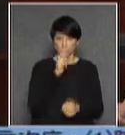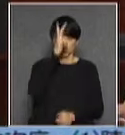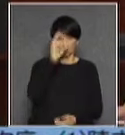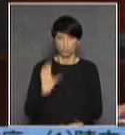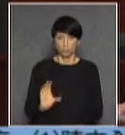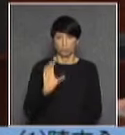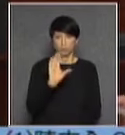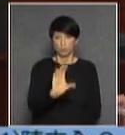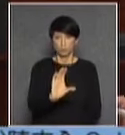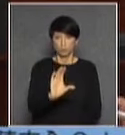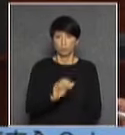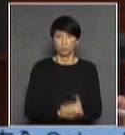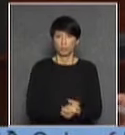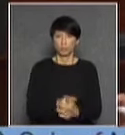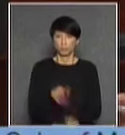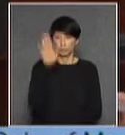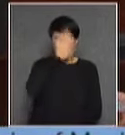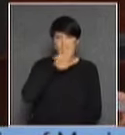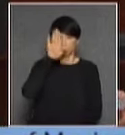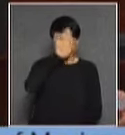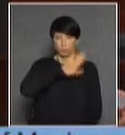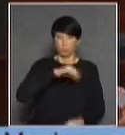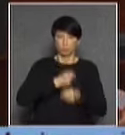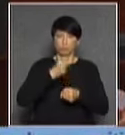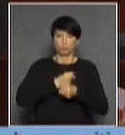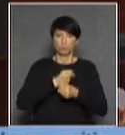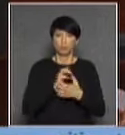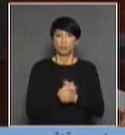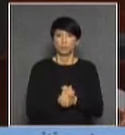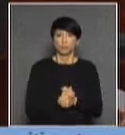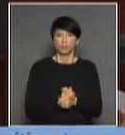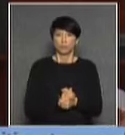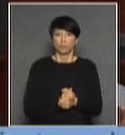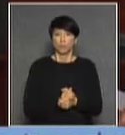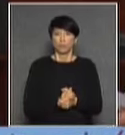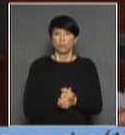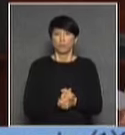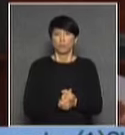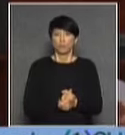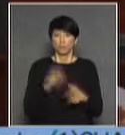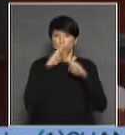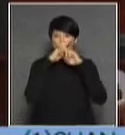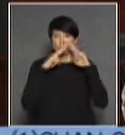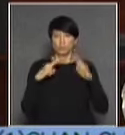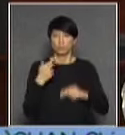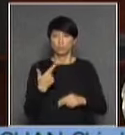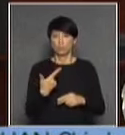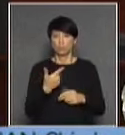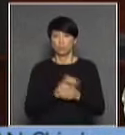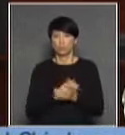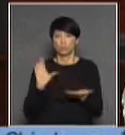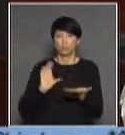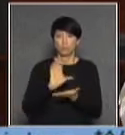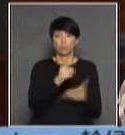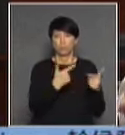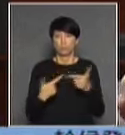构呢，这么黑箱作业同埋咁即係呢一个嘅隐蔽嘅话呢，其实冇理由继续俾钱嘅。但係香